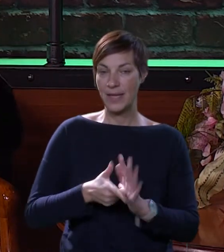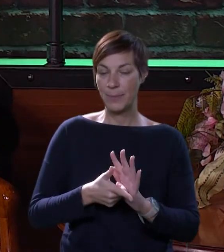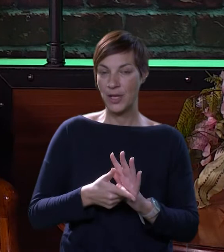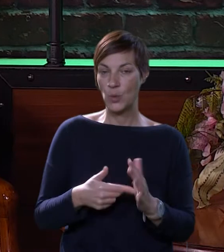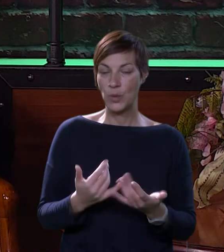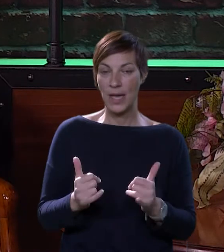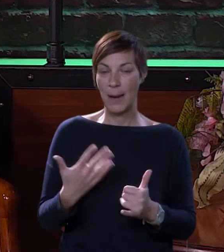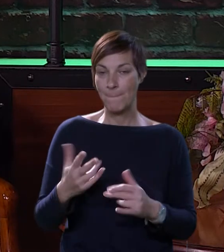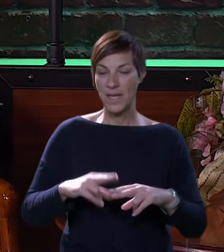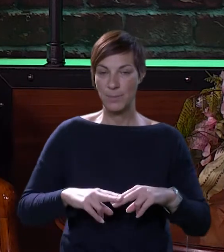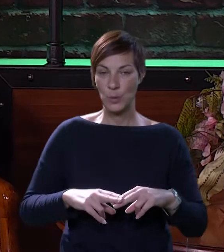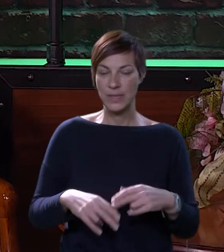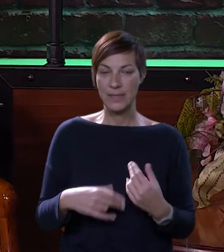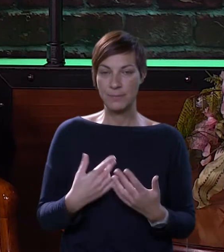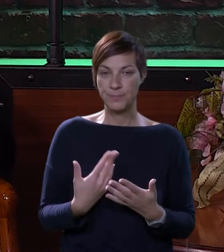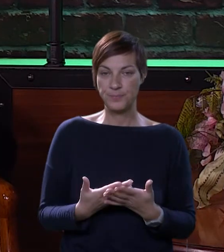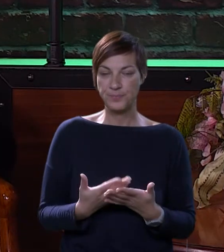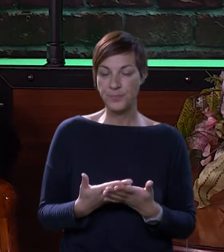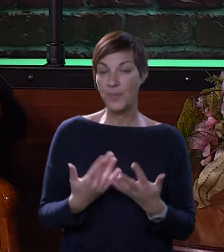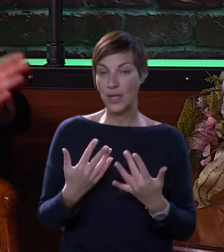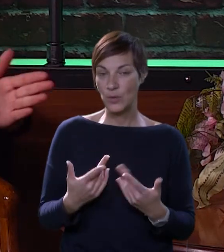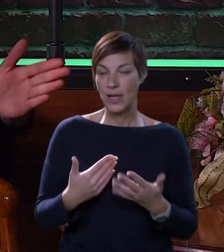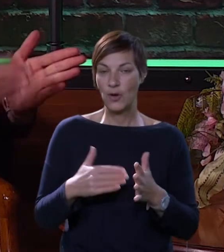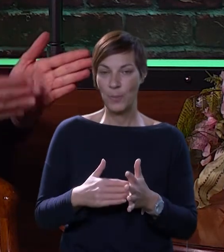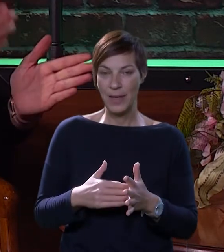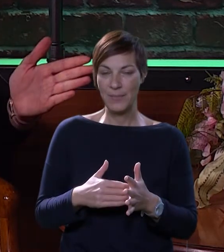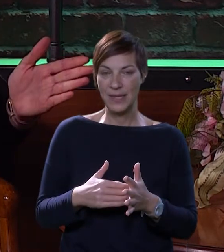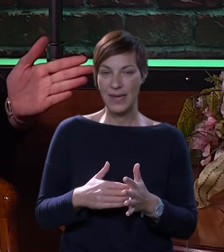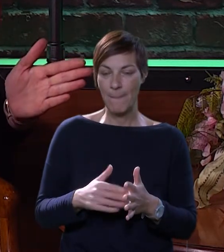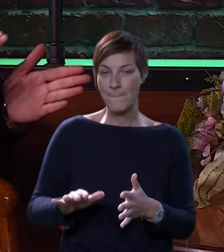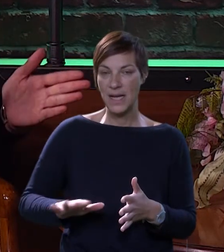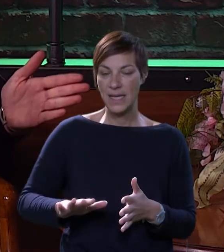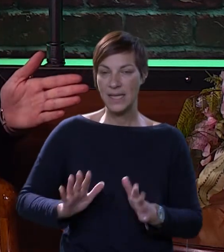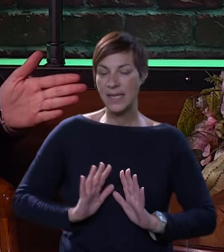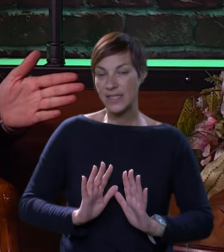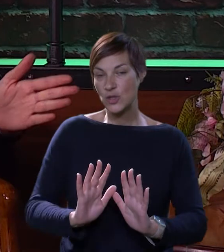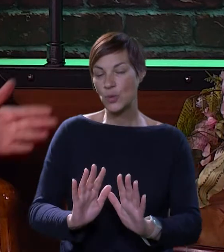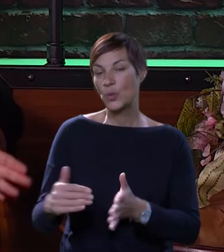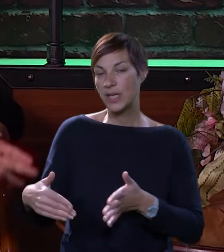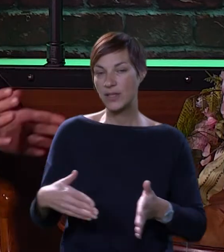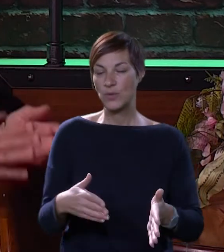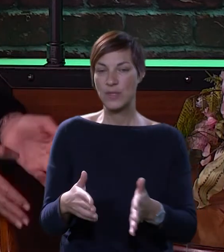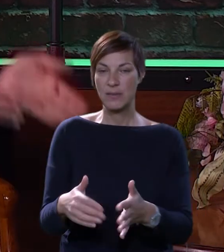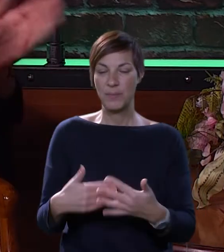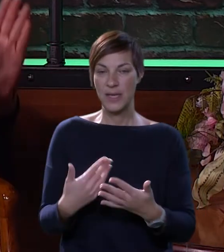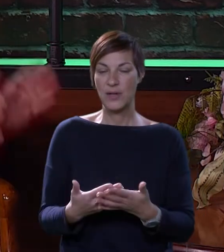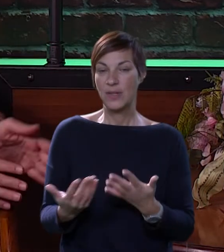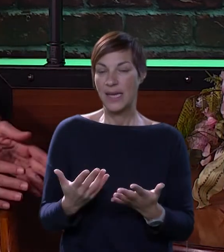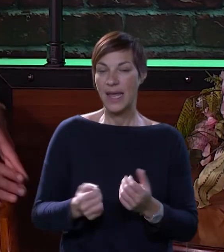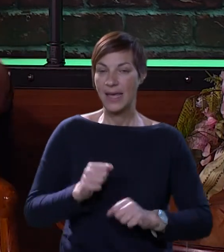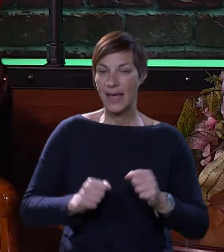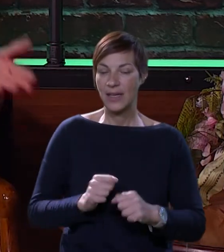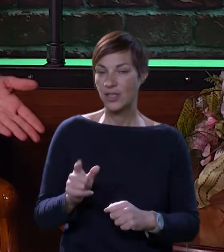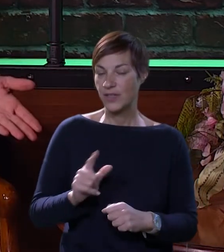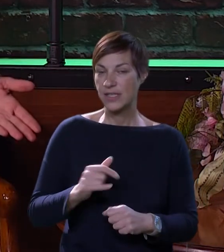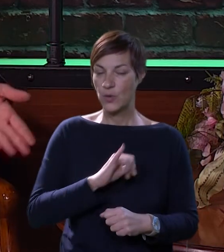minuta ili 5 puta. Tako da utoliko bi mi trebali djecu gurati u smjeru da ipak i neke